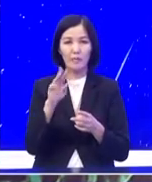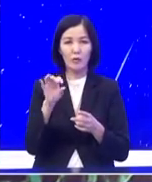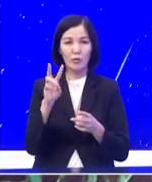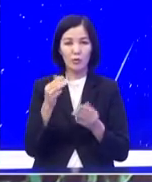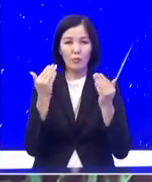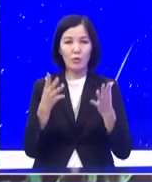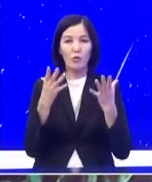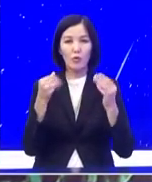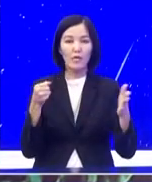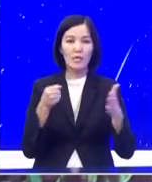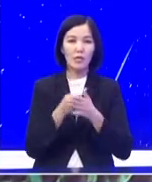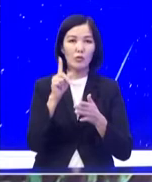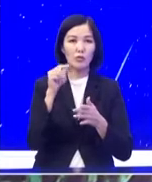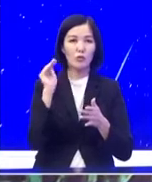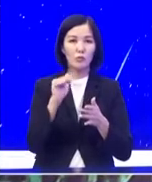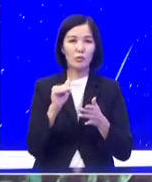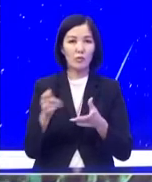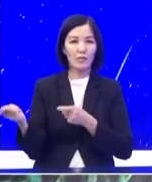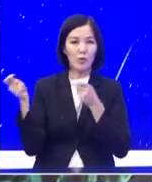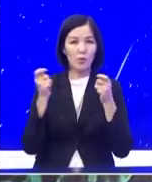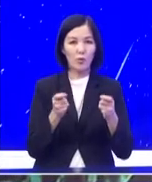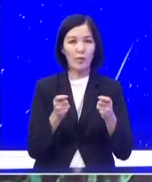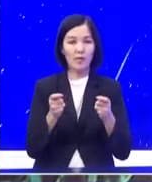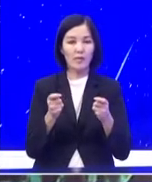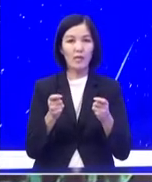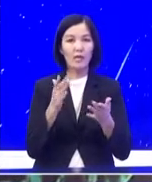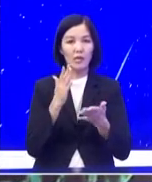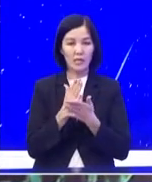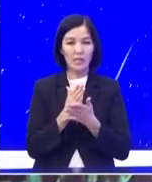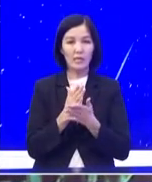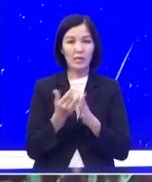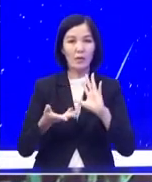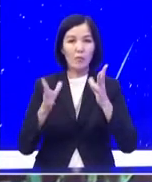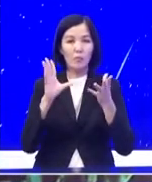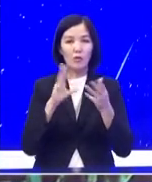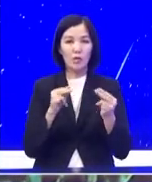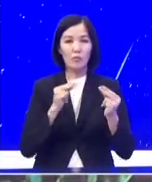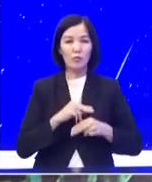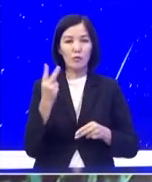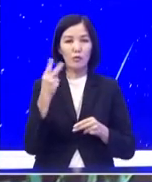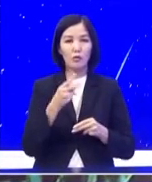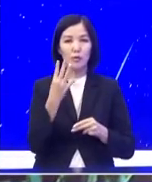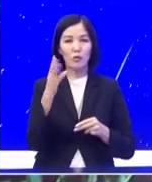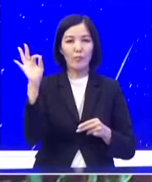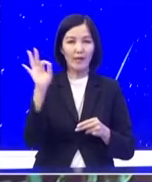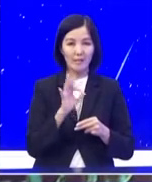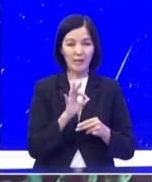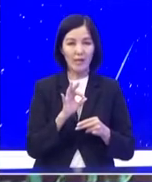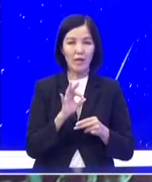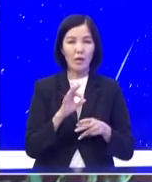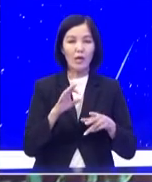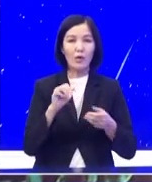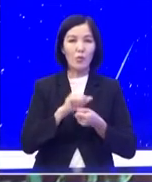мың тонна. Бүгінгі күнге оның 100 мың тоннасы қоймалар мен тұйықтарға жеткізілген. Бұл жалпы жұмыстың 24%